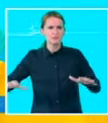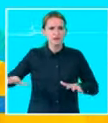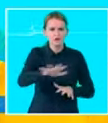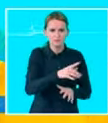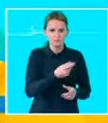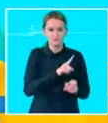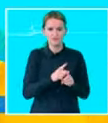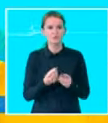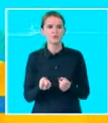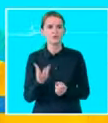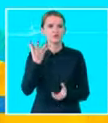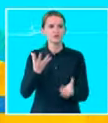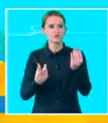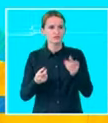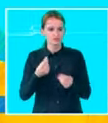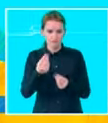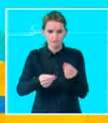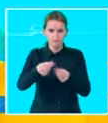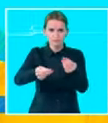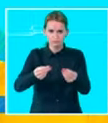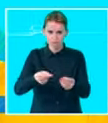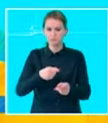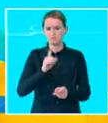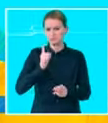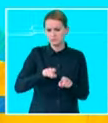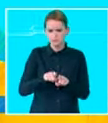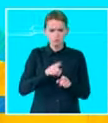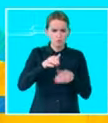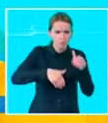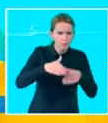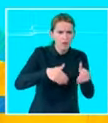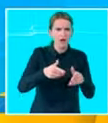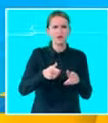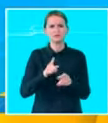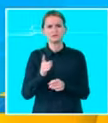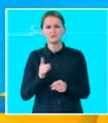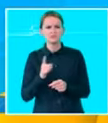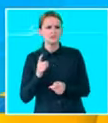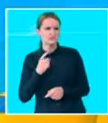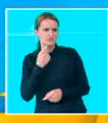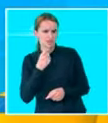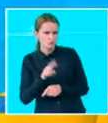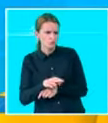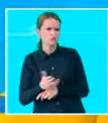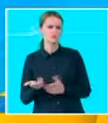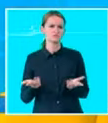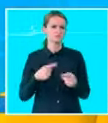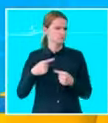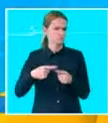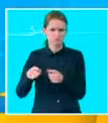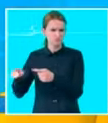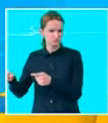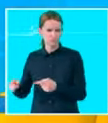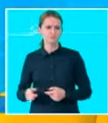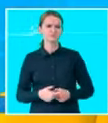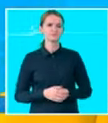обработва земята, така че имахме лятото и зеленчуци местно производство. Ще поговорим и за Стефан, но преди това да ви питам, тъй като бяхте толкова